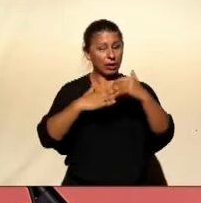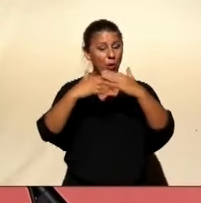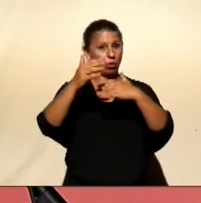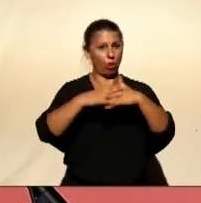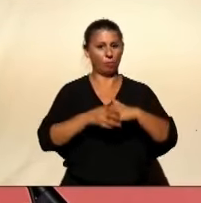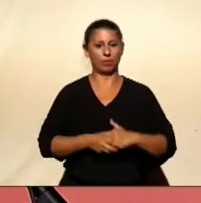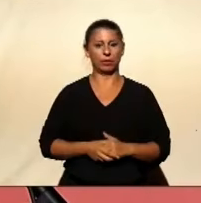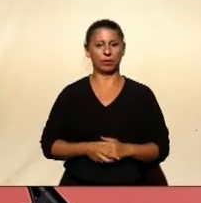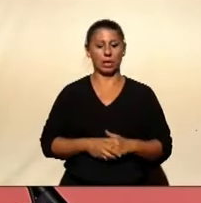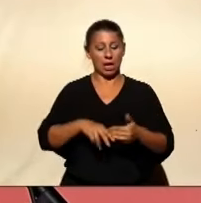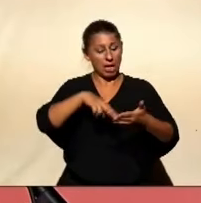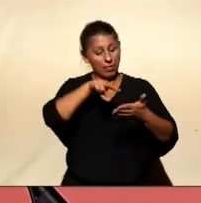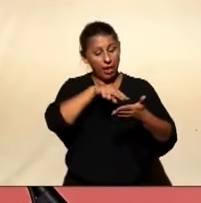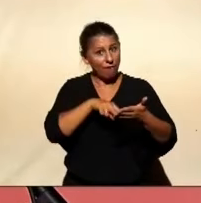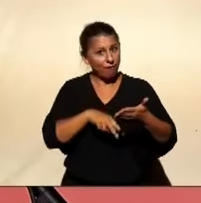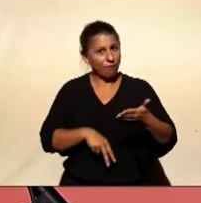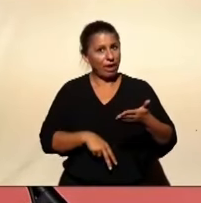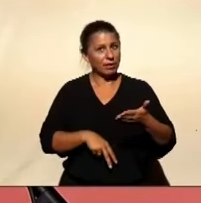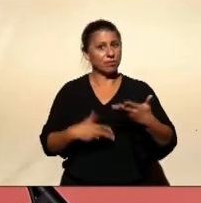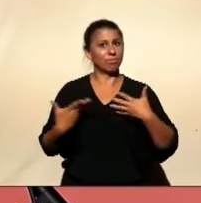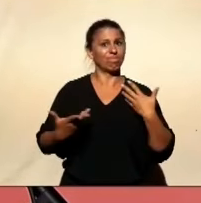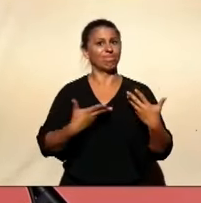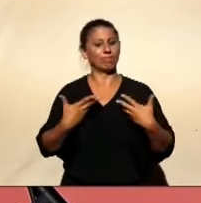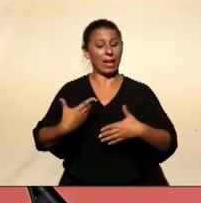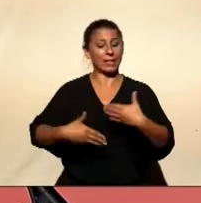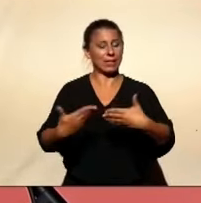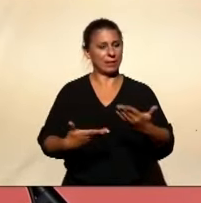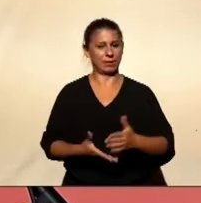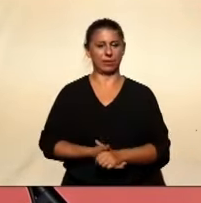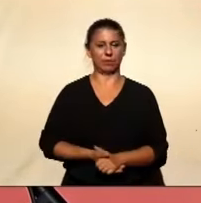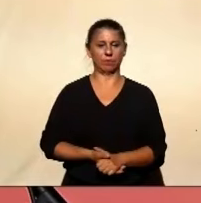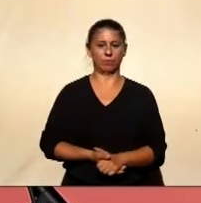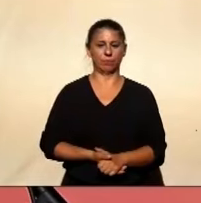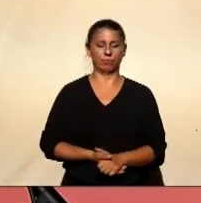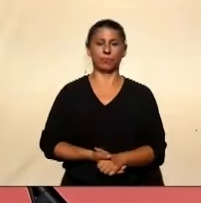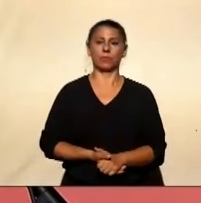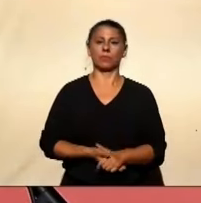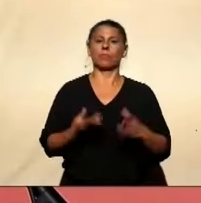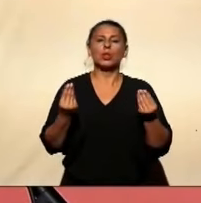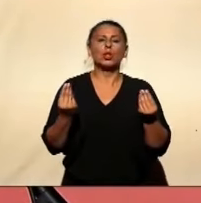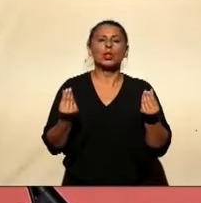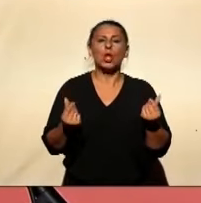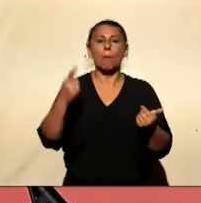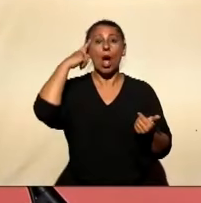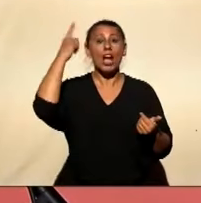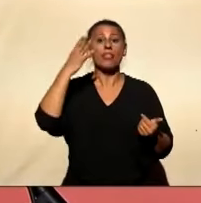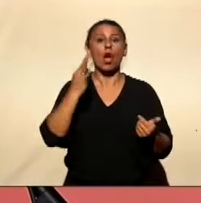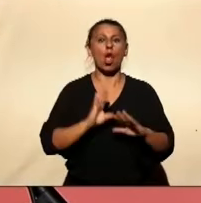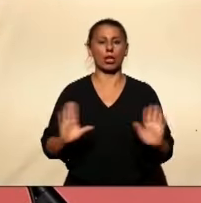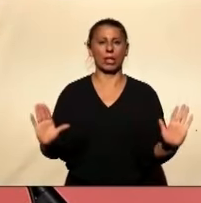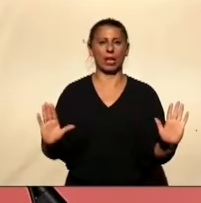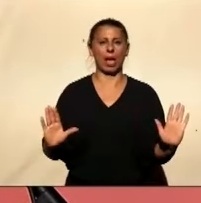οικοδόμησης. Διαβάσαμε τις σύγχρονες εξελίξεις. Με όπλο την ιδεολογία μας,